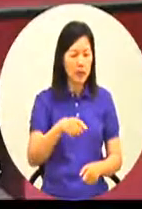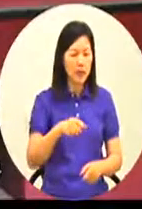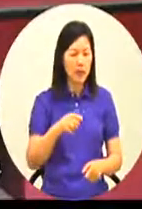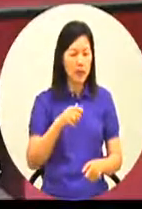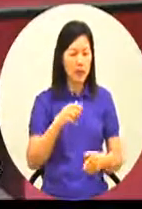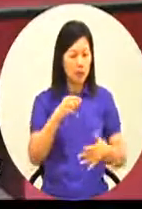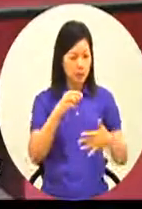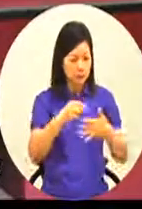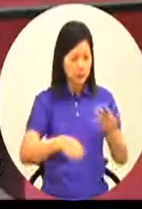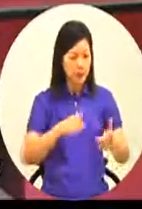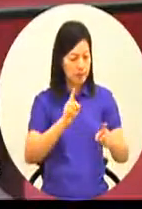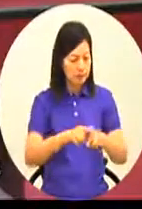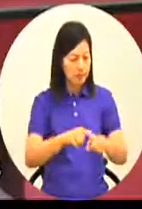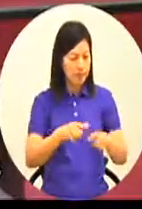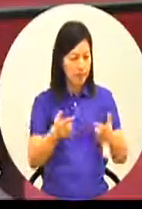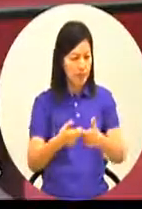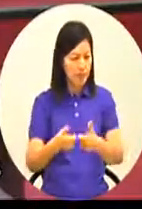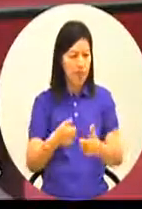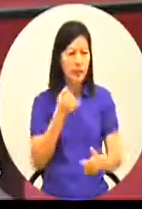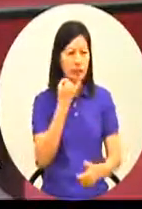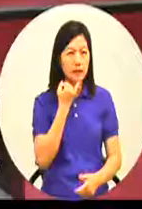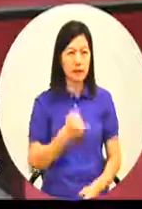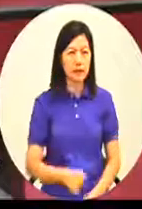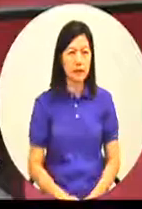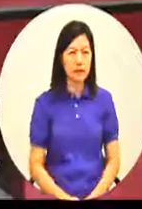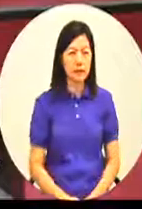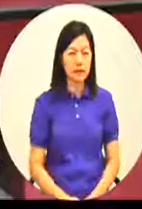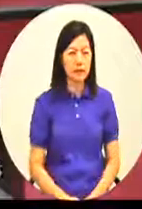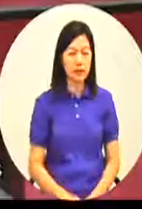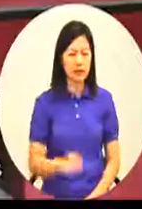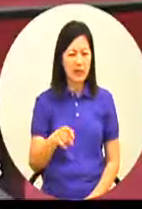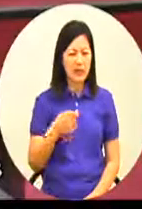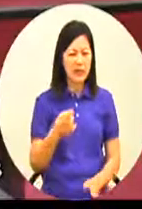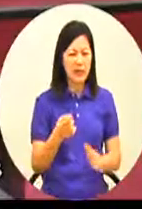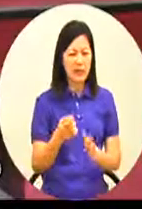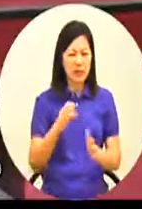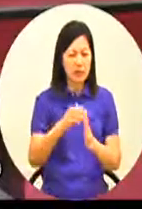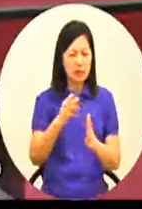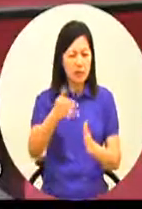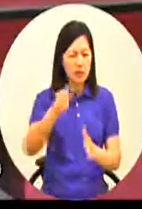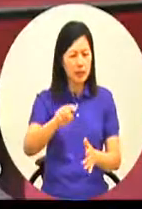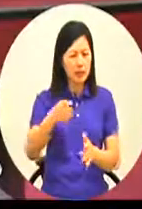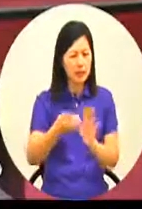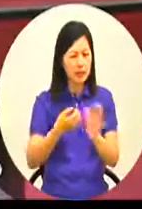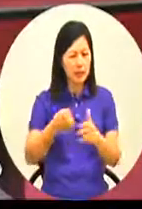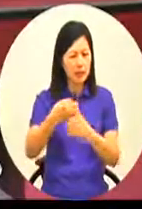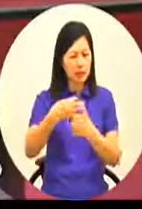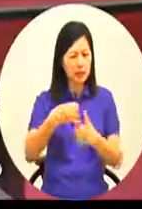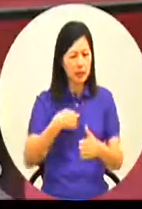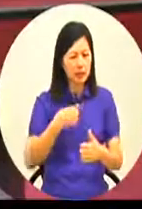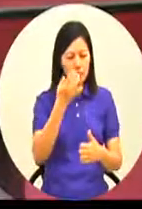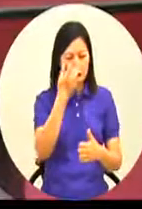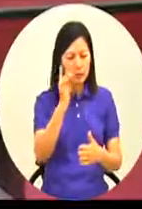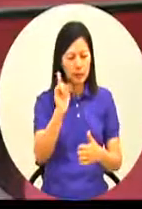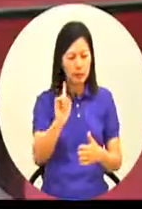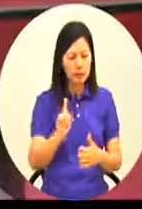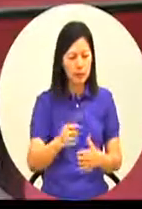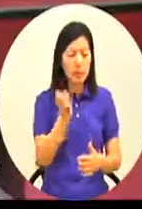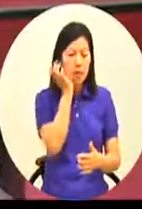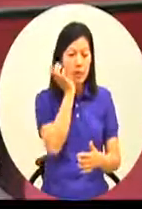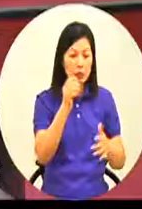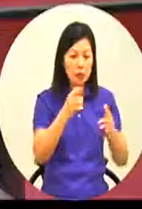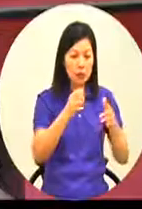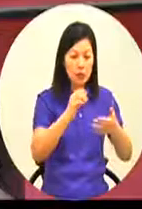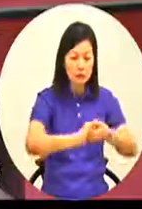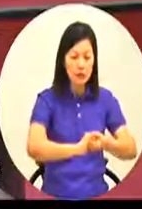还是说你的意思，因为我听不太懂你的意思是说这个固定的这个场域然后是不